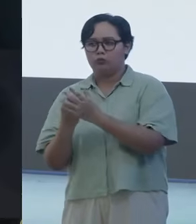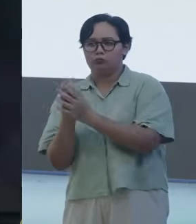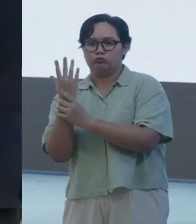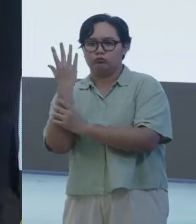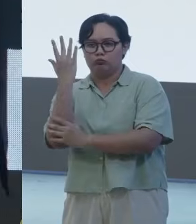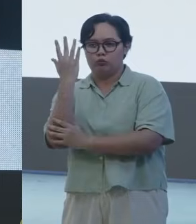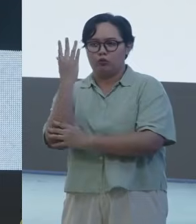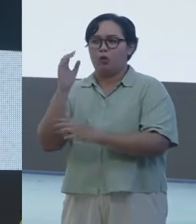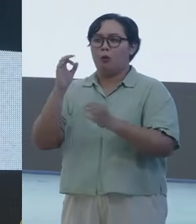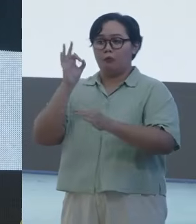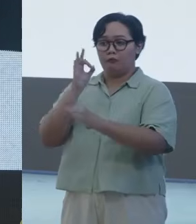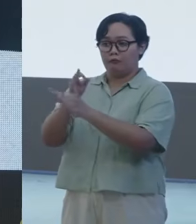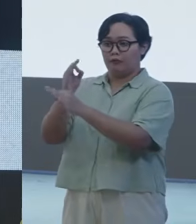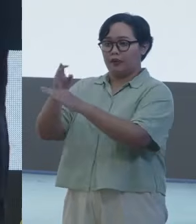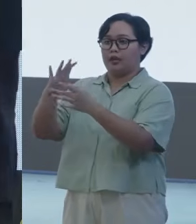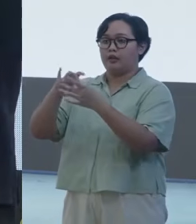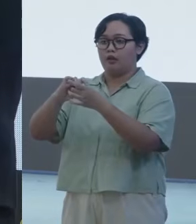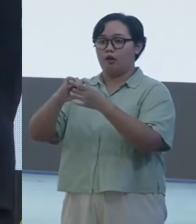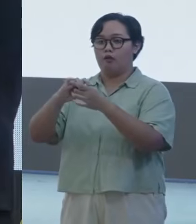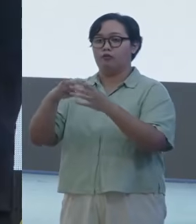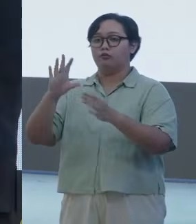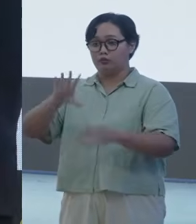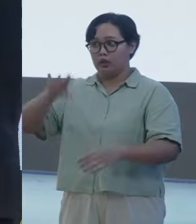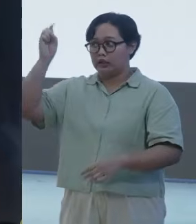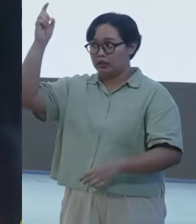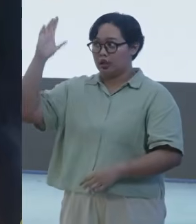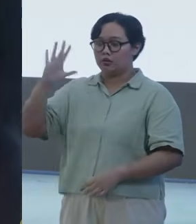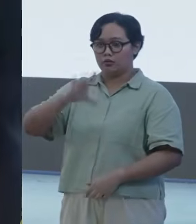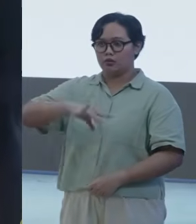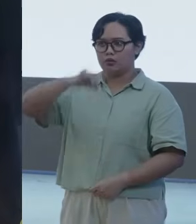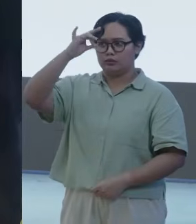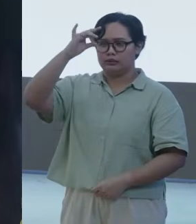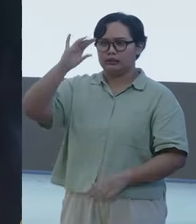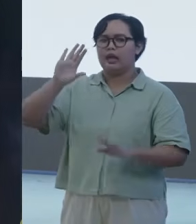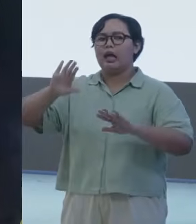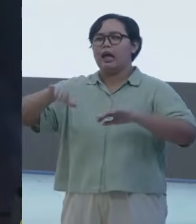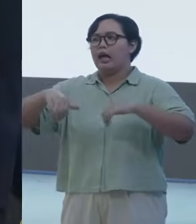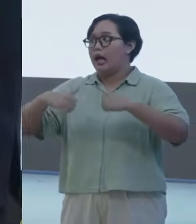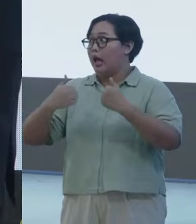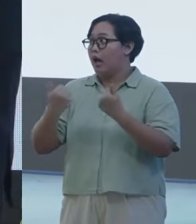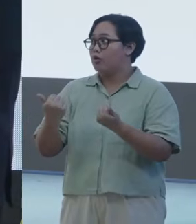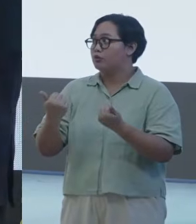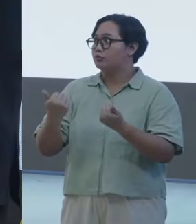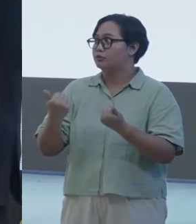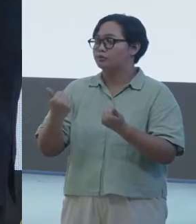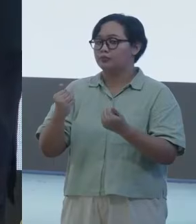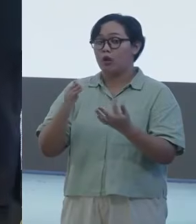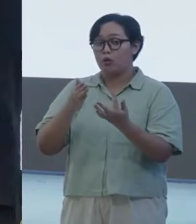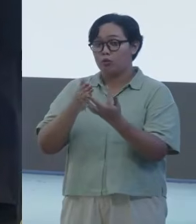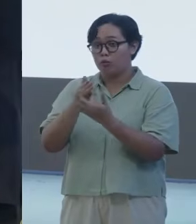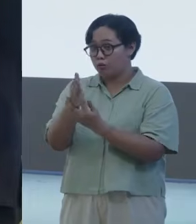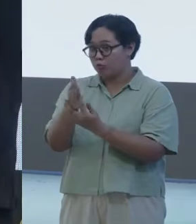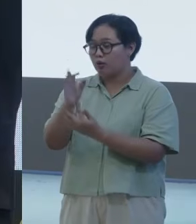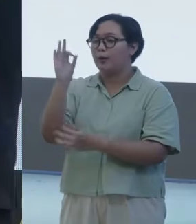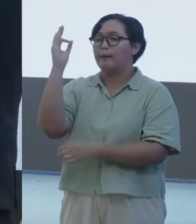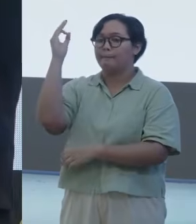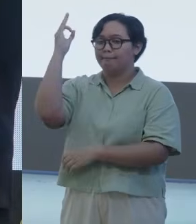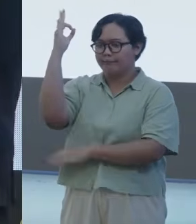elect? Paano niya gagawin yon? How will He give them the knowledge of the truth? By